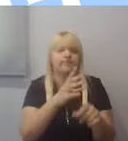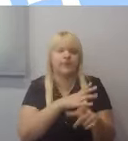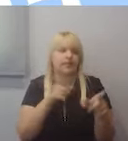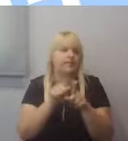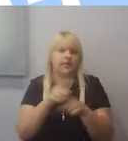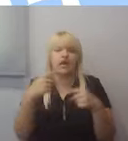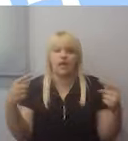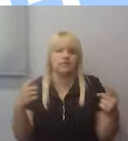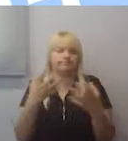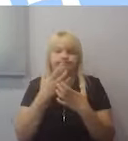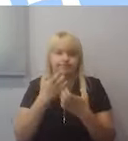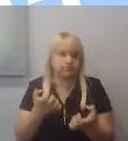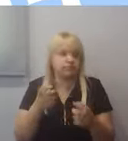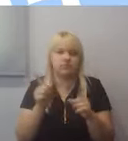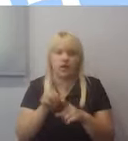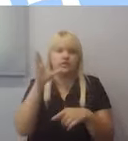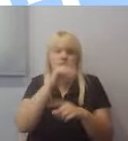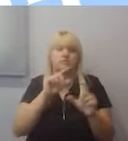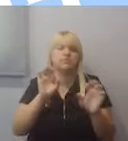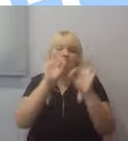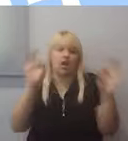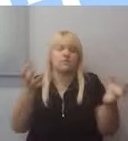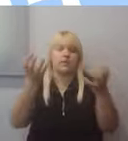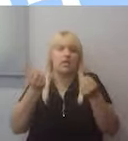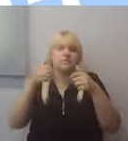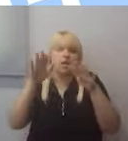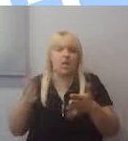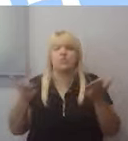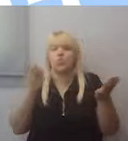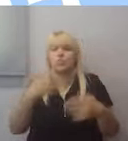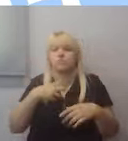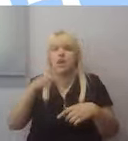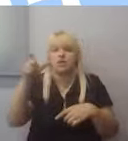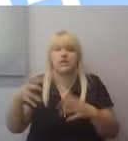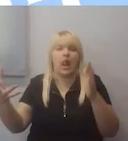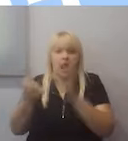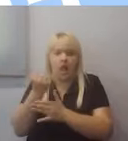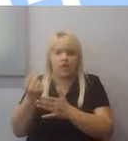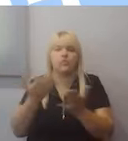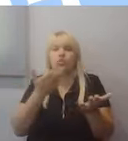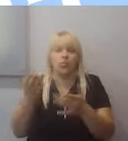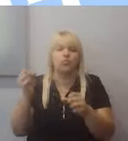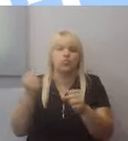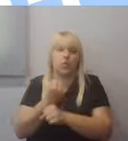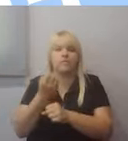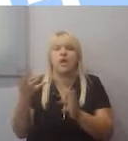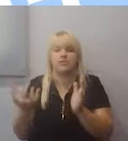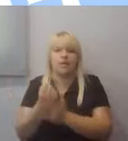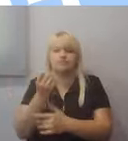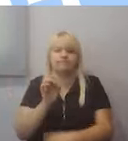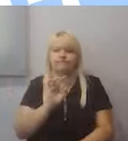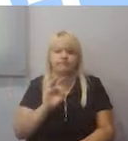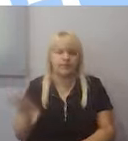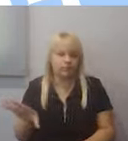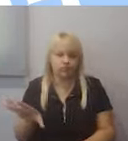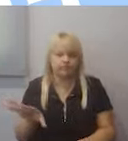jau varētu sākt pieņemt lēmumus par to kuru pacientu glābt un kuru tomēr nē tā kā mēs